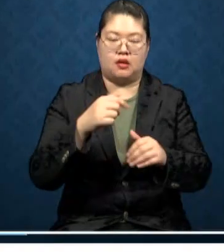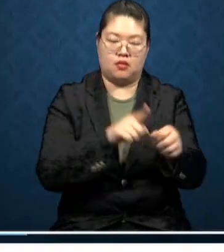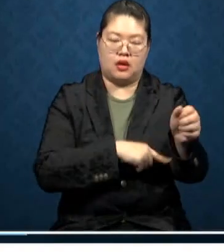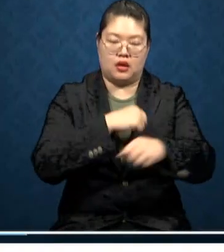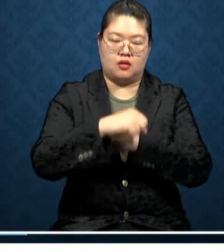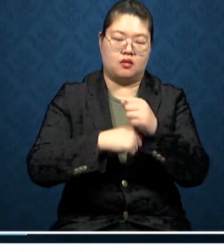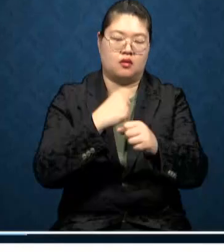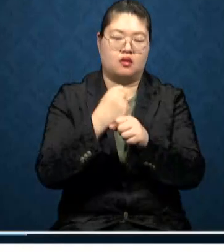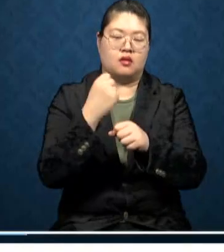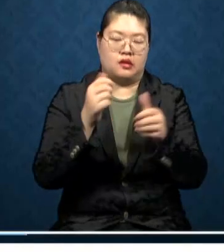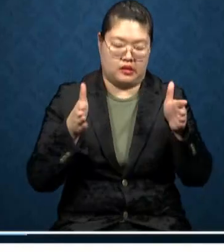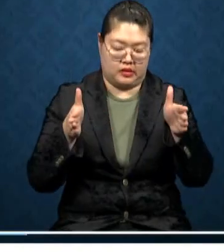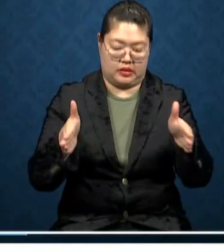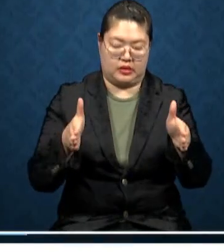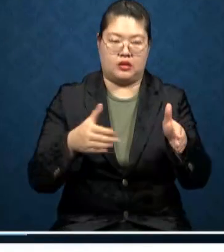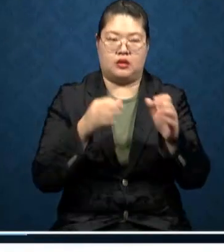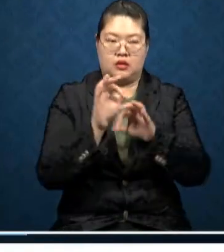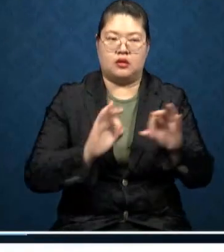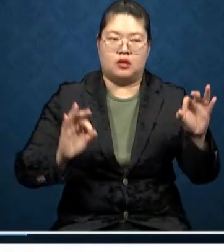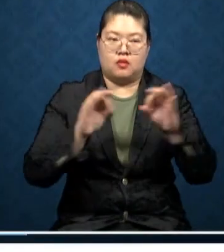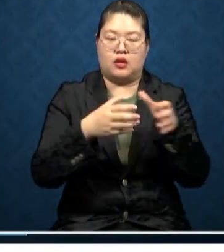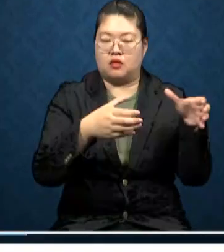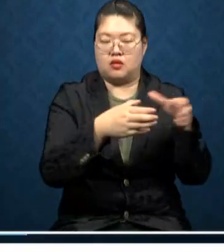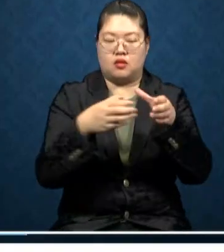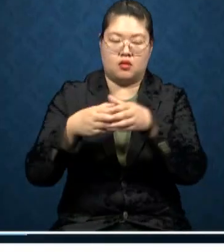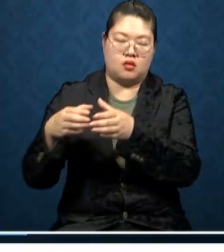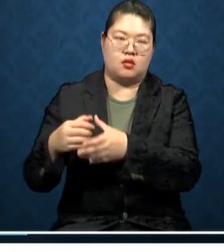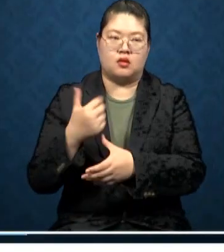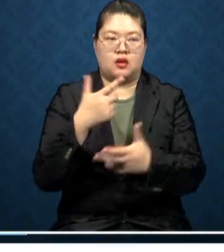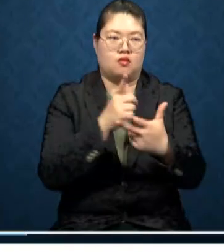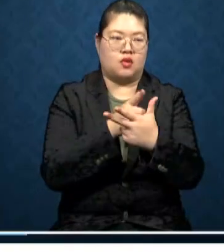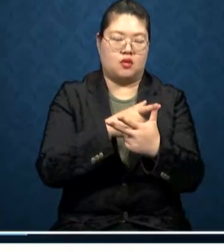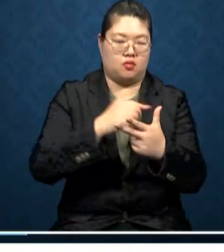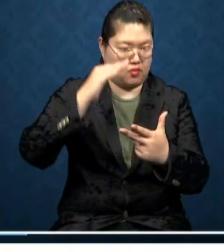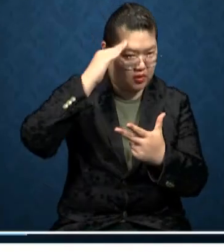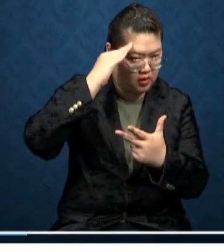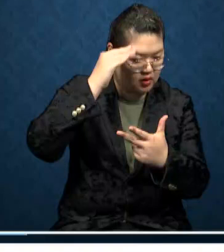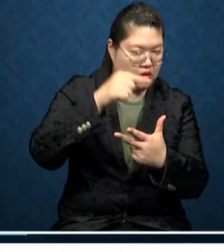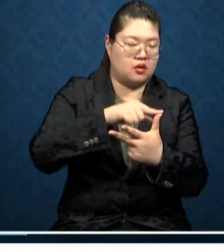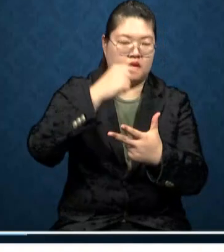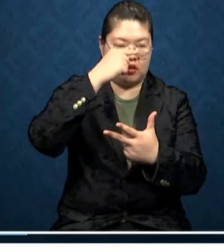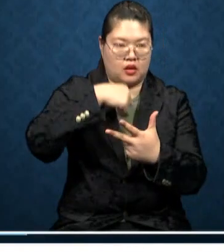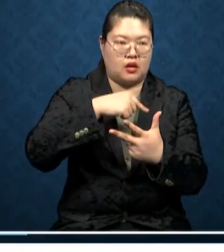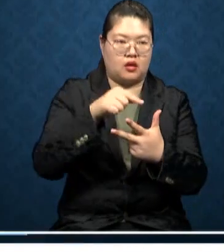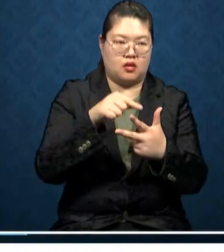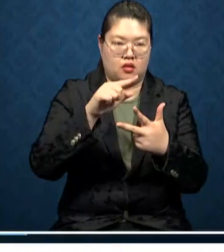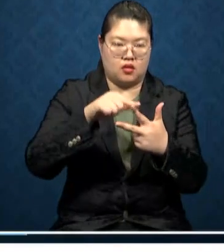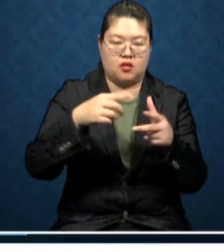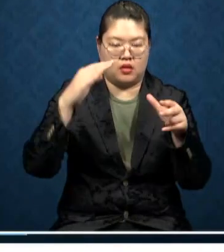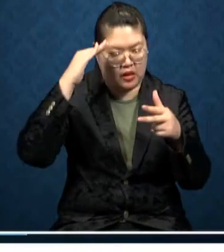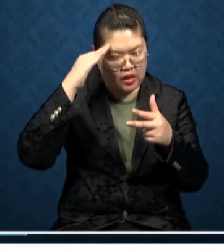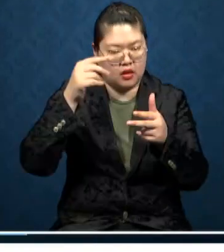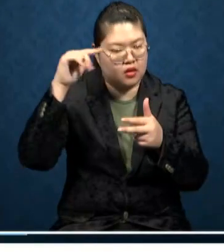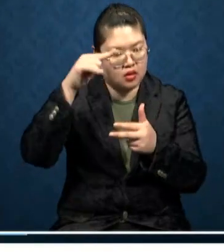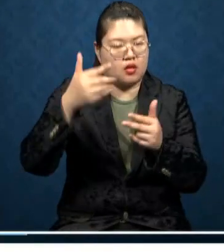ปีเครือข่ายสำคัญ 3เครือข่ายคือภาคความมั่นคงจะเริ่มที่กองทัพบกกองบัญชาการกองทัพไทยและขยายต่อไปทุกเหล่าทัพรวม